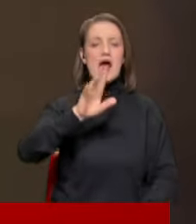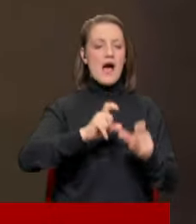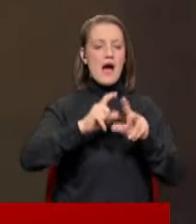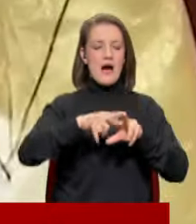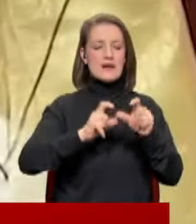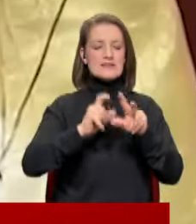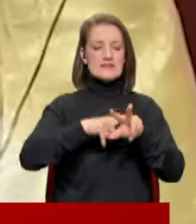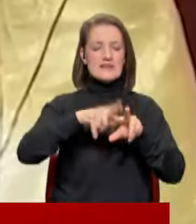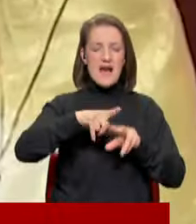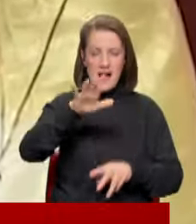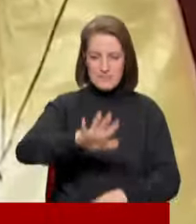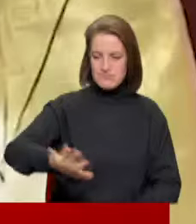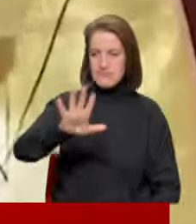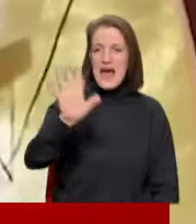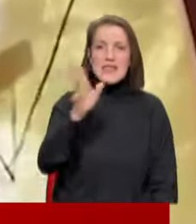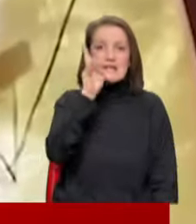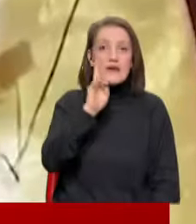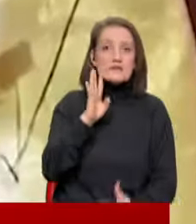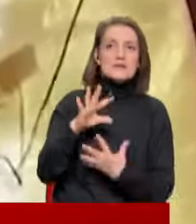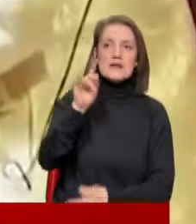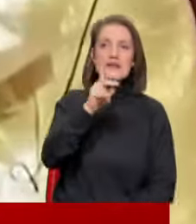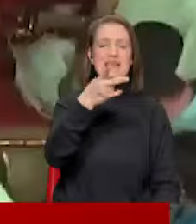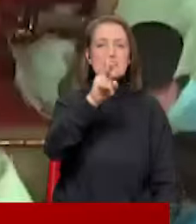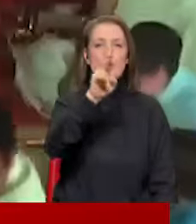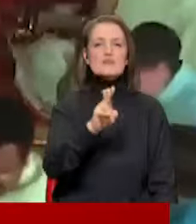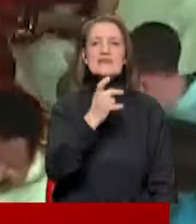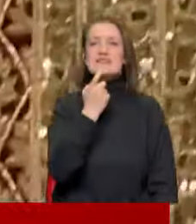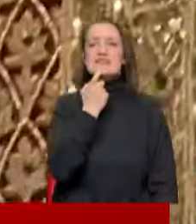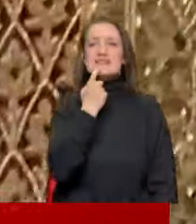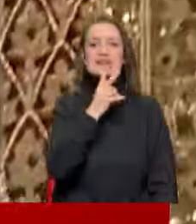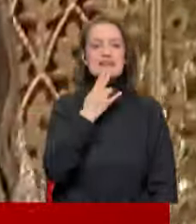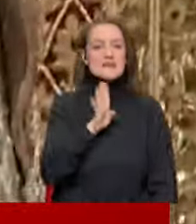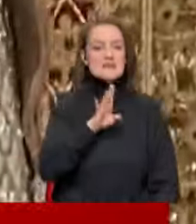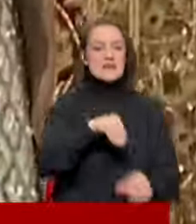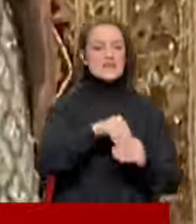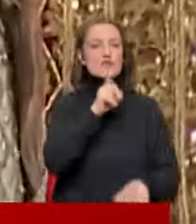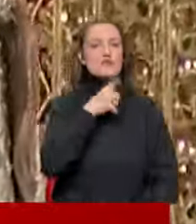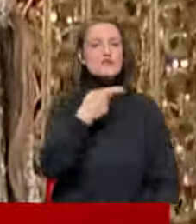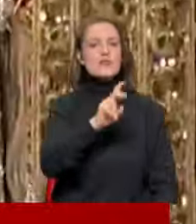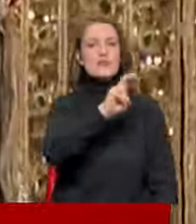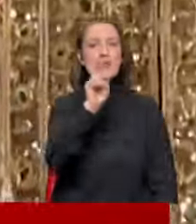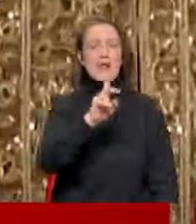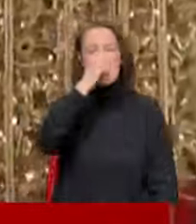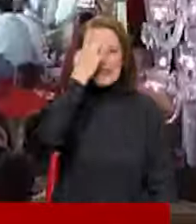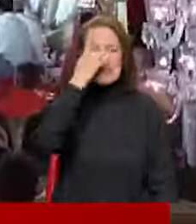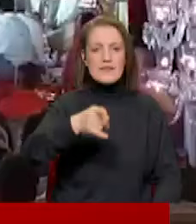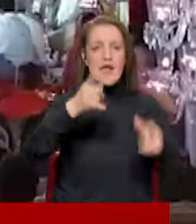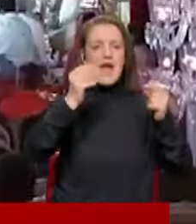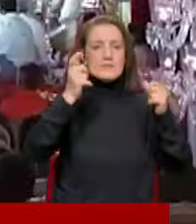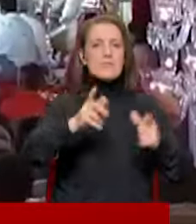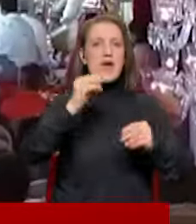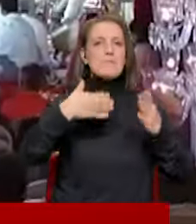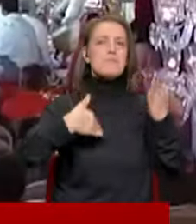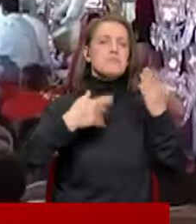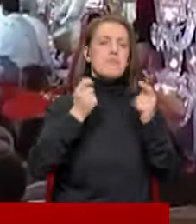Asya'nın da en zengin insanı 2018'de kızı için harcadığı 100 milyon dolarla Hindistan'ın en pahalı düğününü düzenlemişti